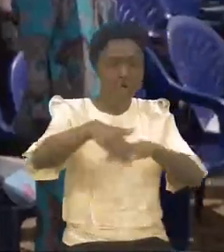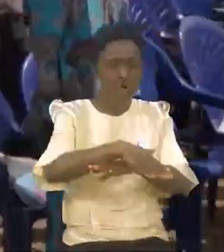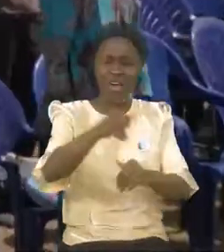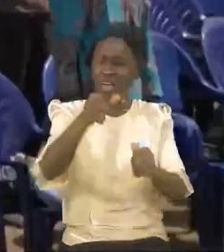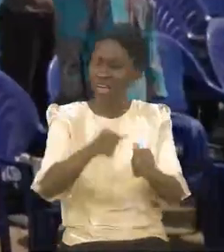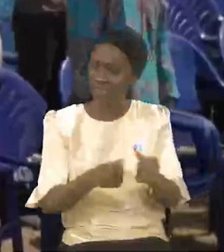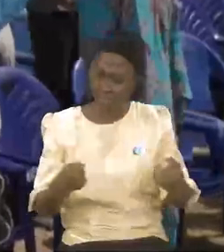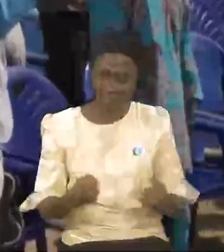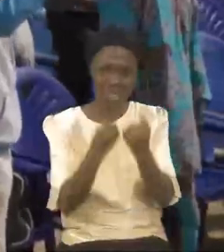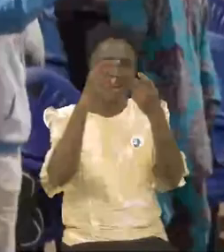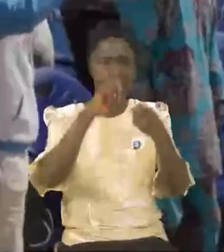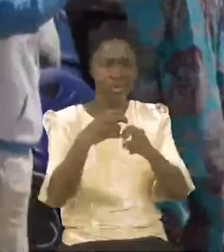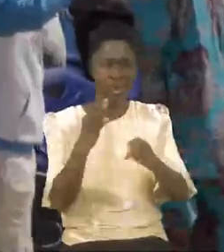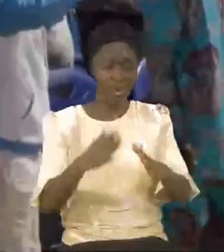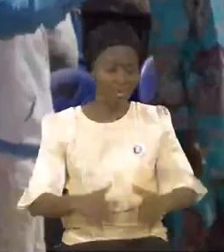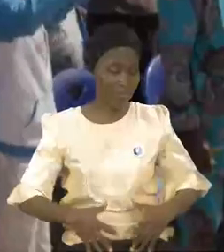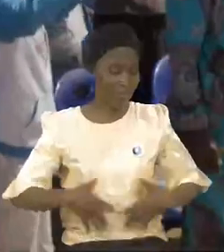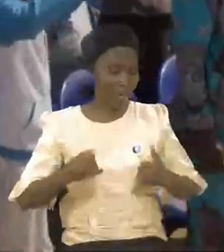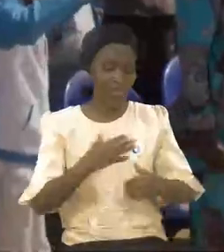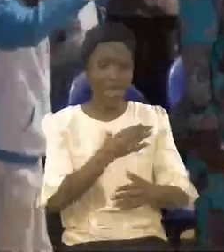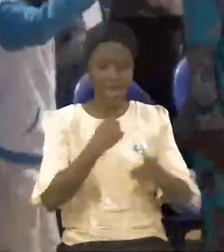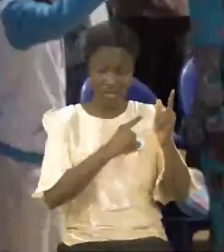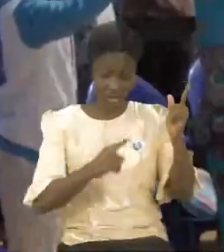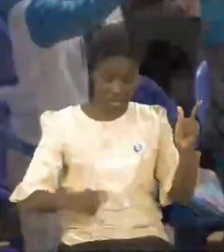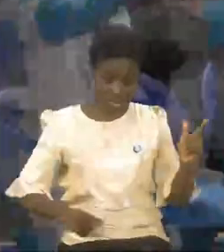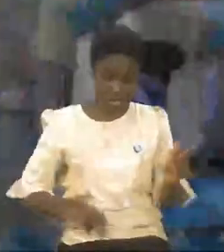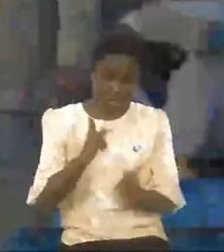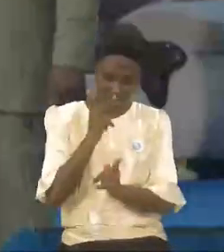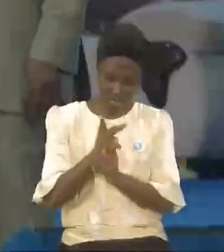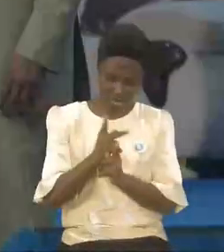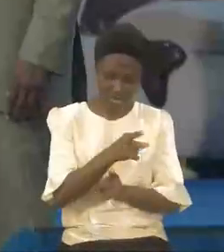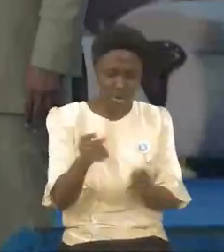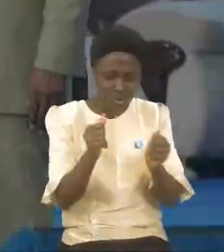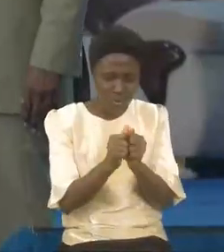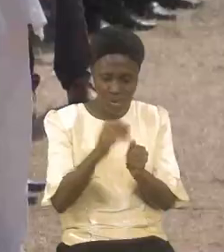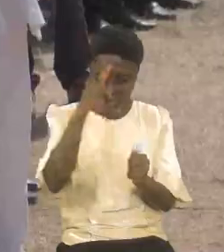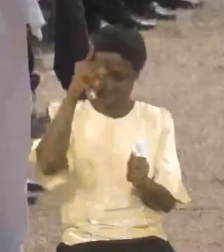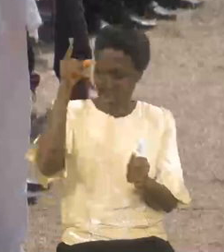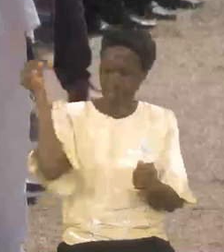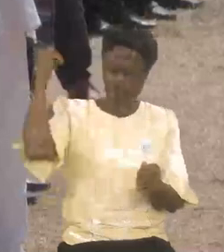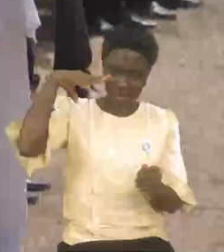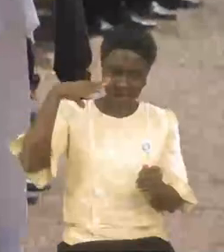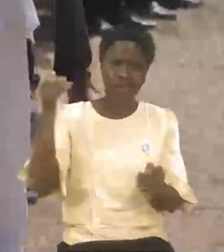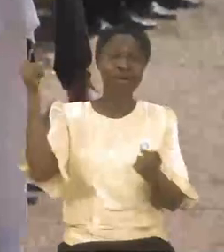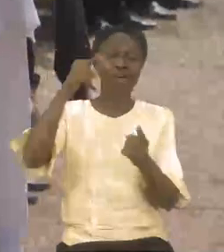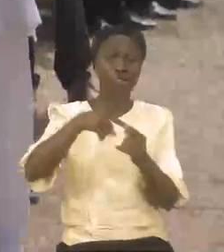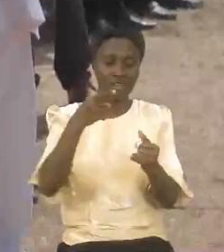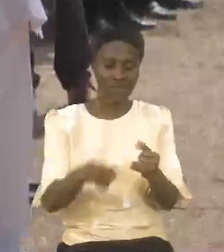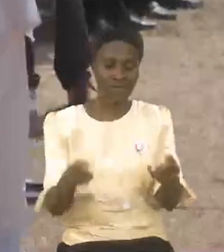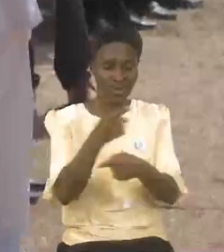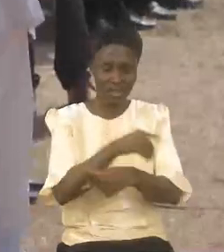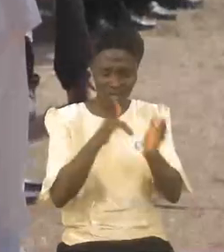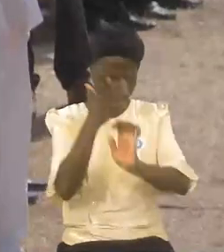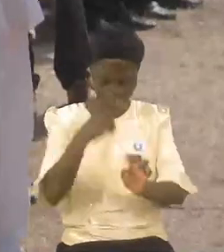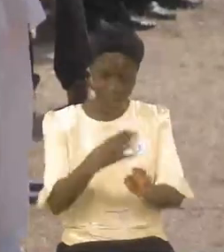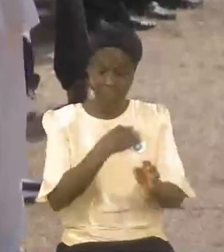Régnez sur tous les défis de la vie et que le Seigneur vous préserve avec sa grâce jusqu'au dernier jour. Que